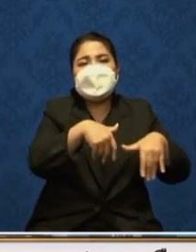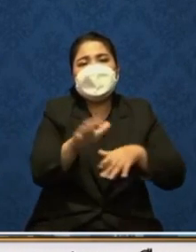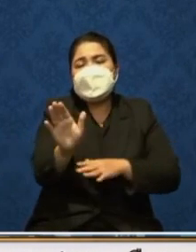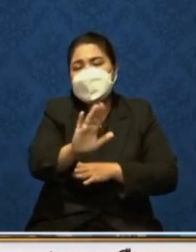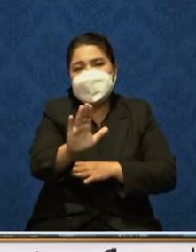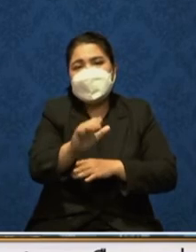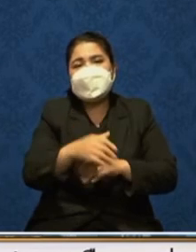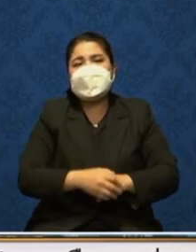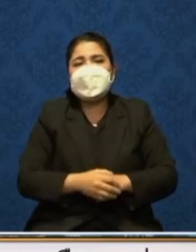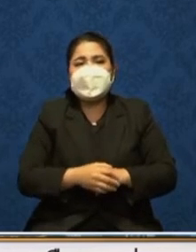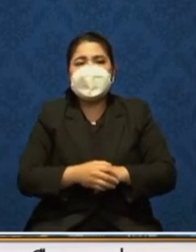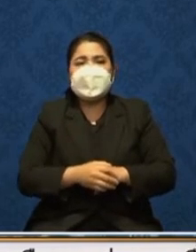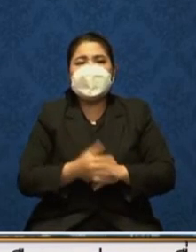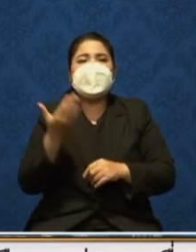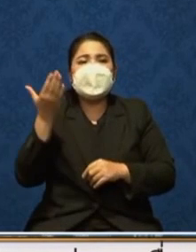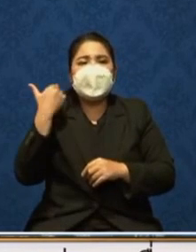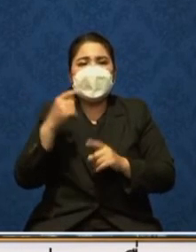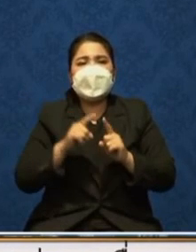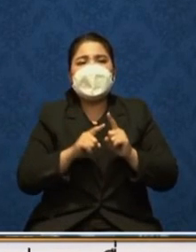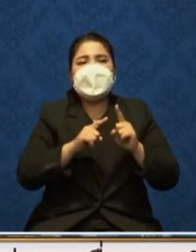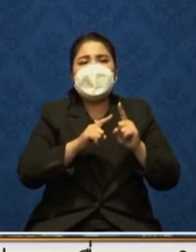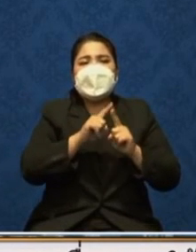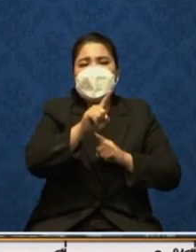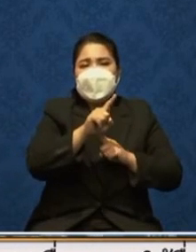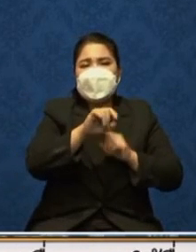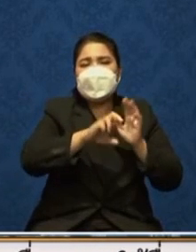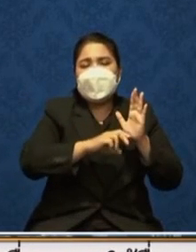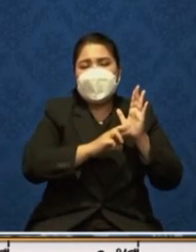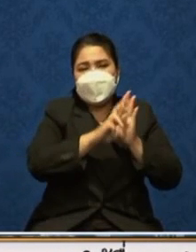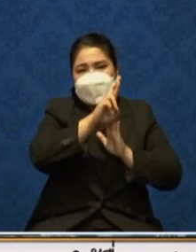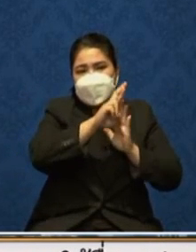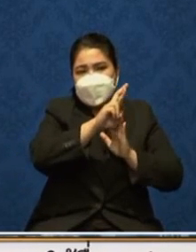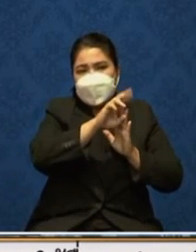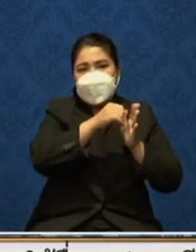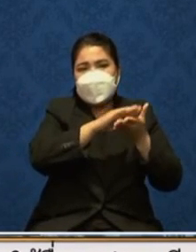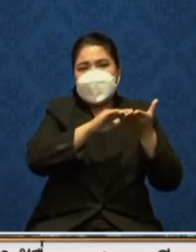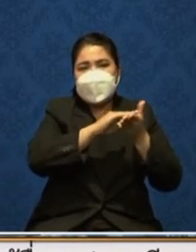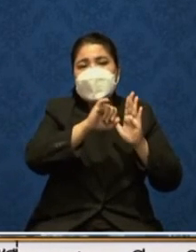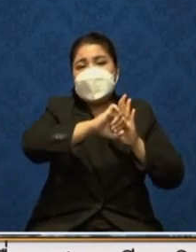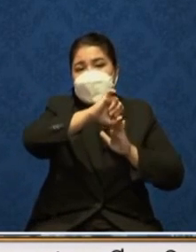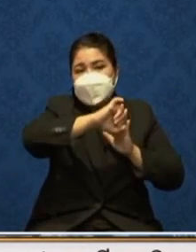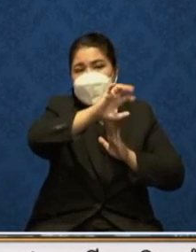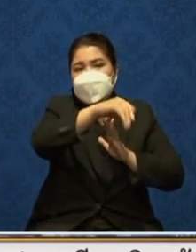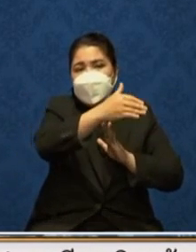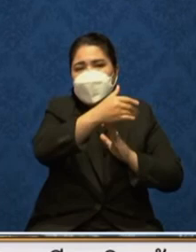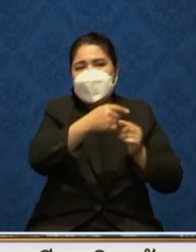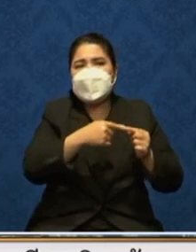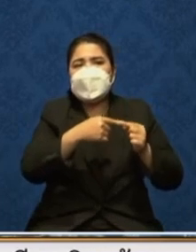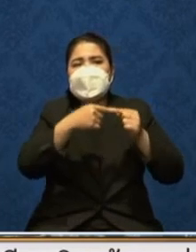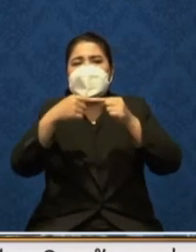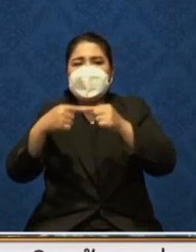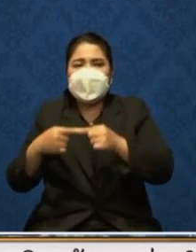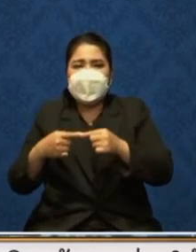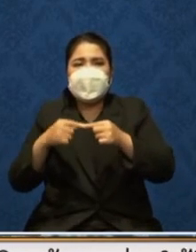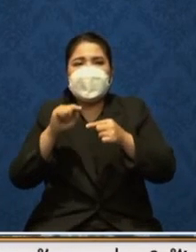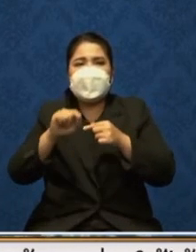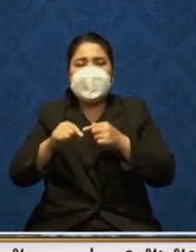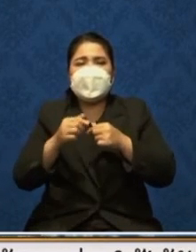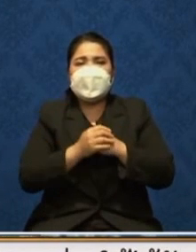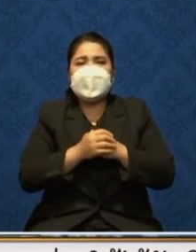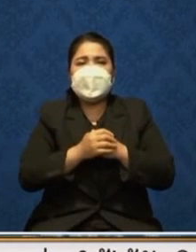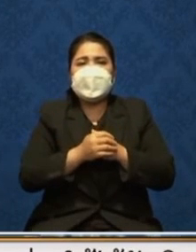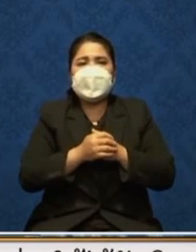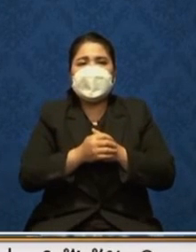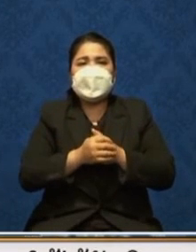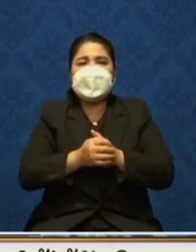จากยคที่หนึ่ไปเชยใหม่ก่อน มาสู่ยุคไปเชื่อมำนเชอมีซีก่อนตold ตำลัจะเข้าสู่ยุคที่ไปชิด